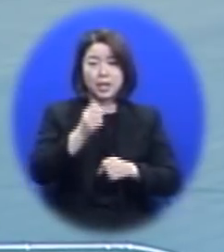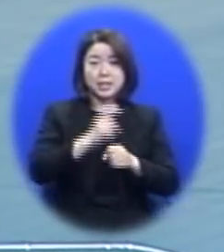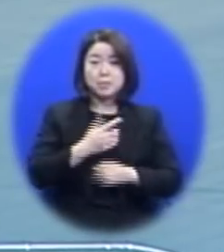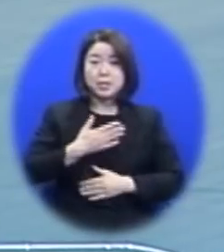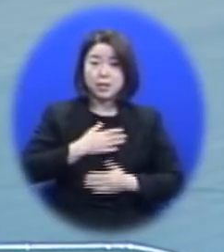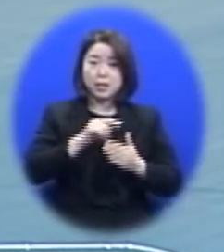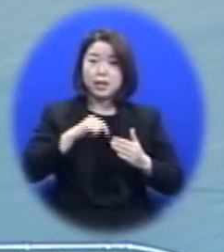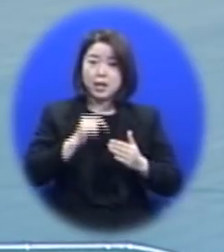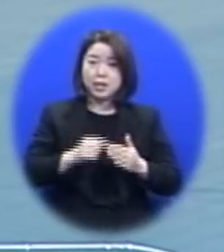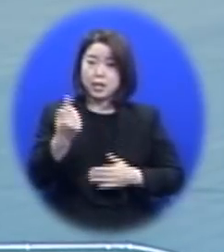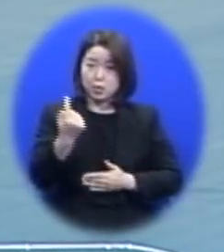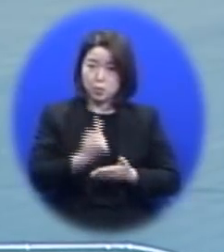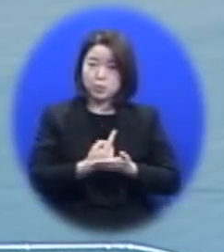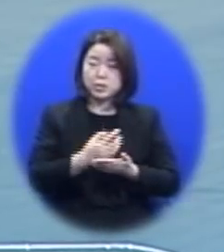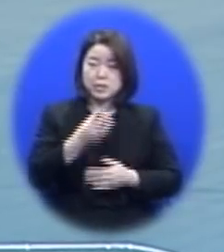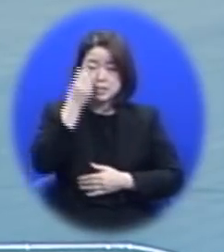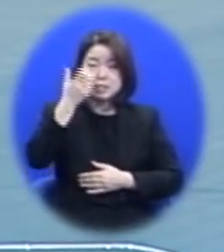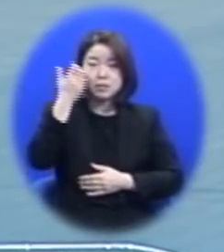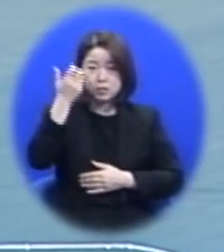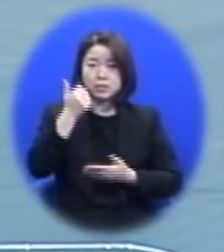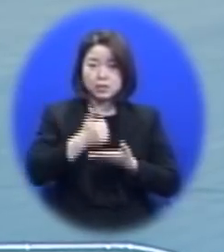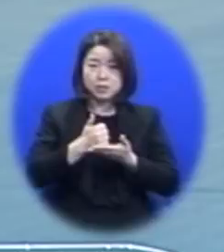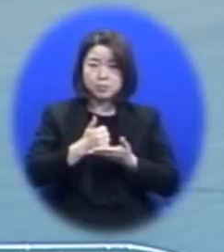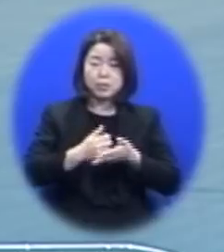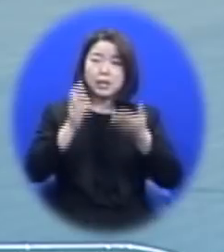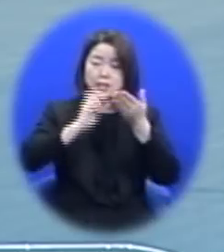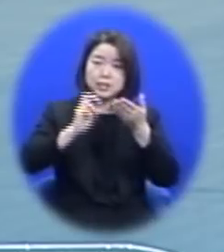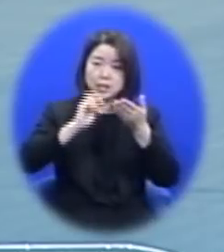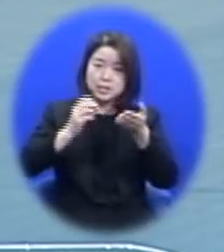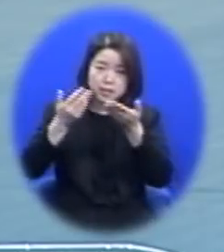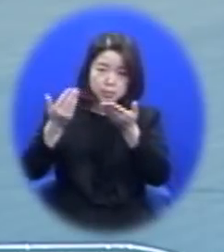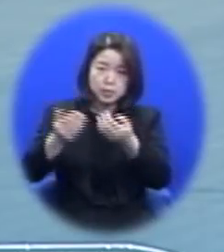오신 성령님입니다. 성령님을 찬양합니다.